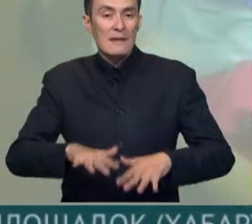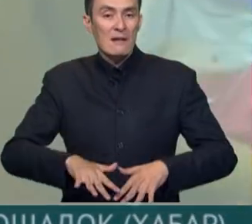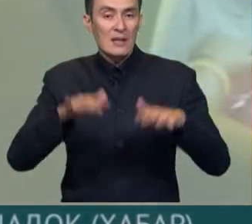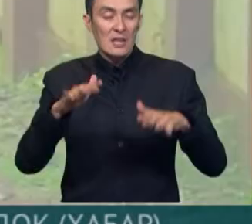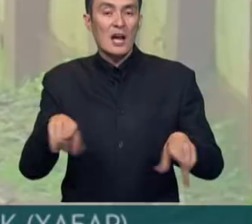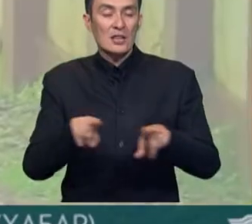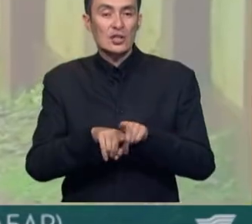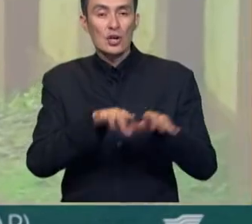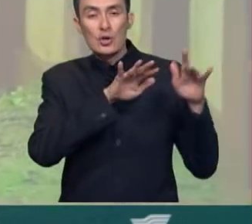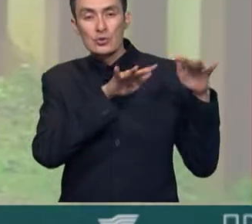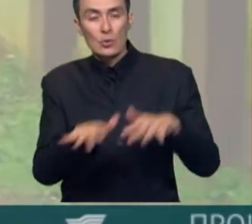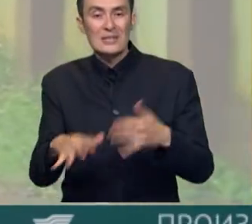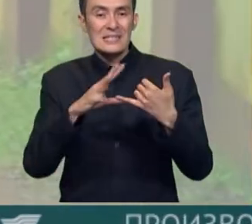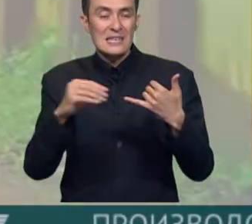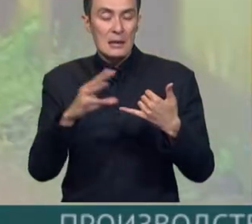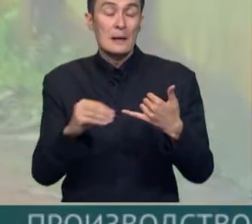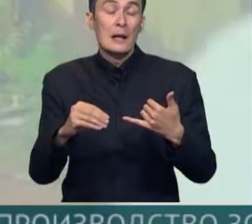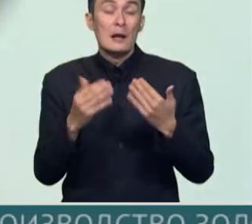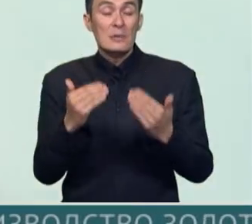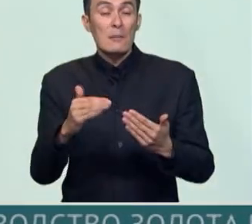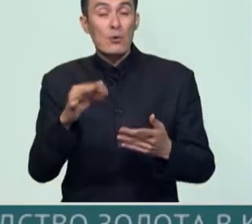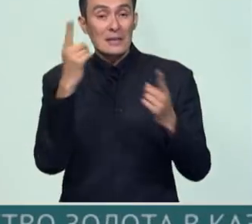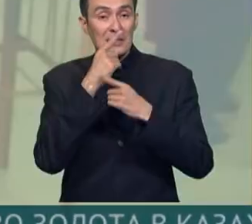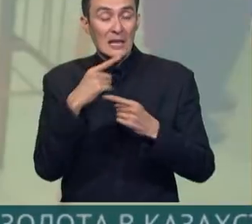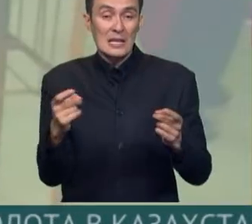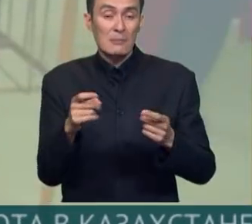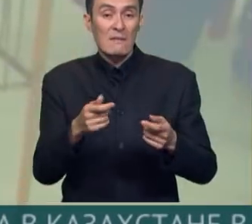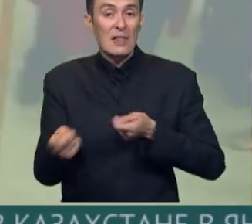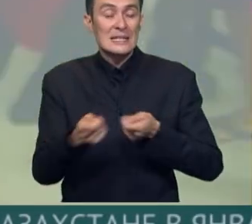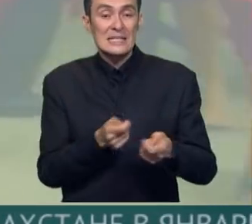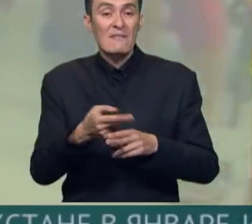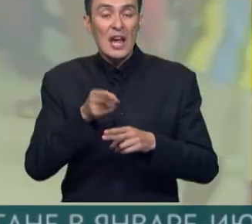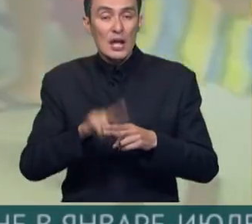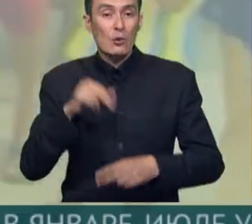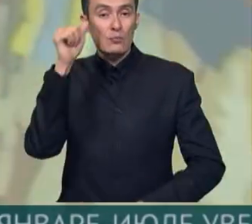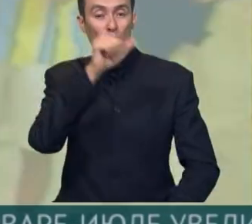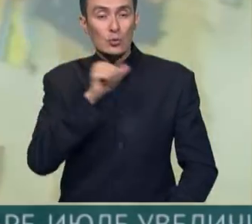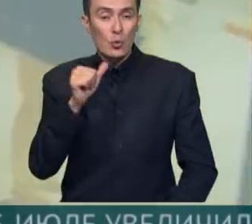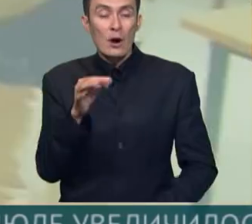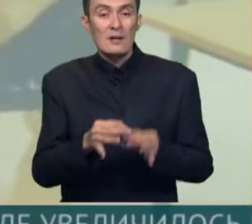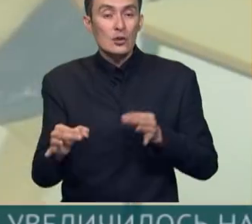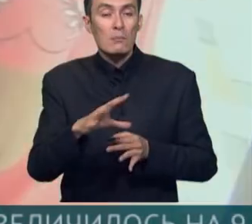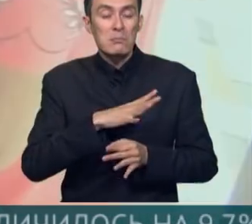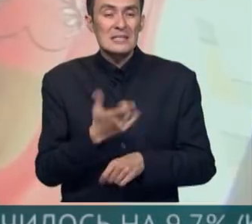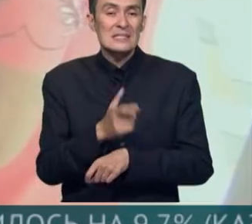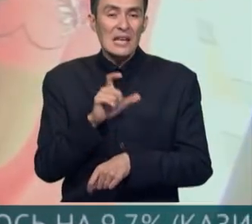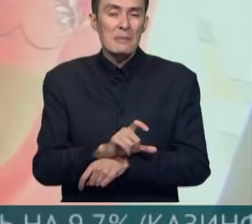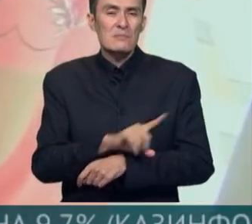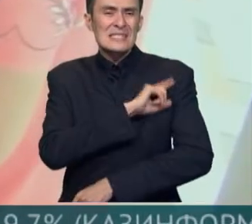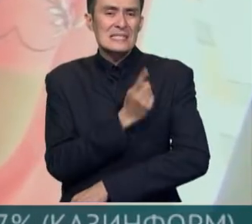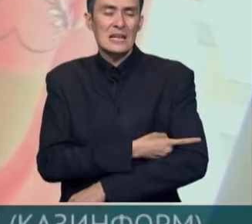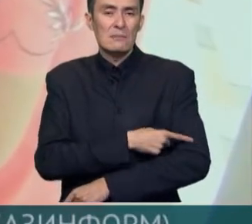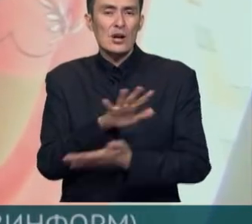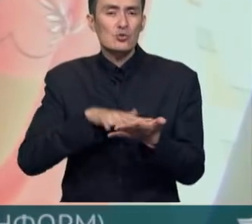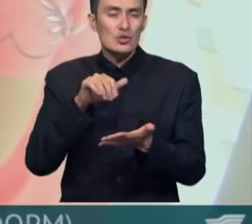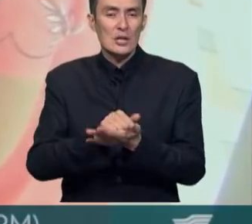наводнения, а также сход селей и оползней. По данным властей, в этом году регион столкнулся с самым